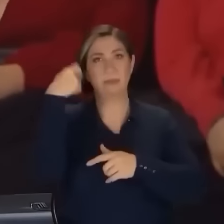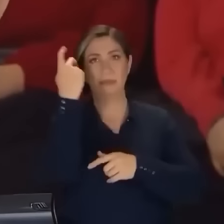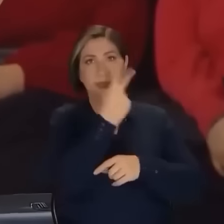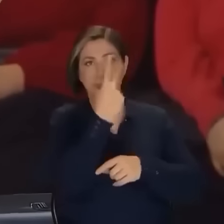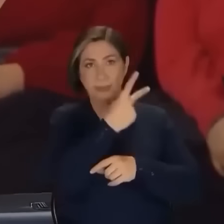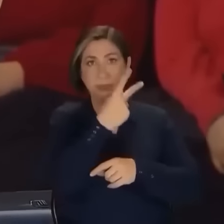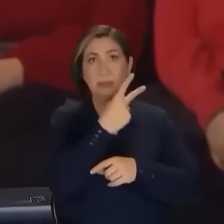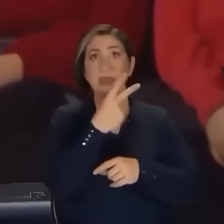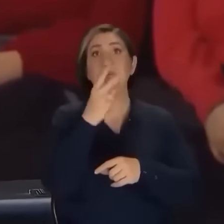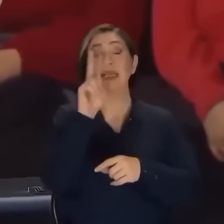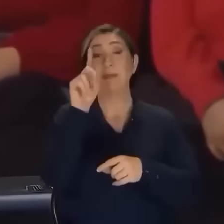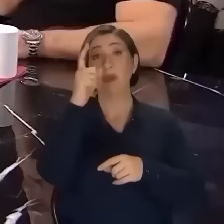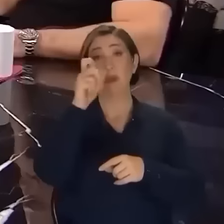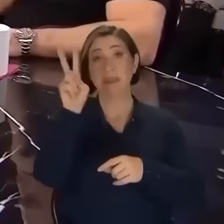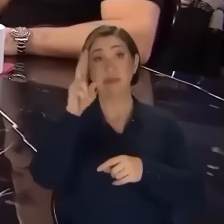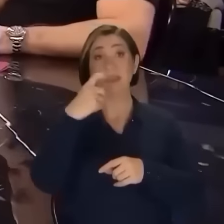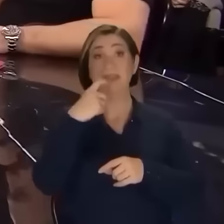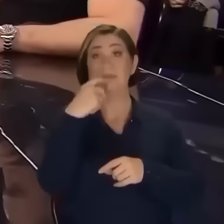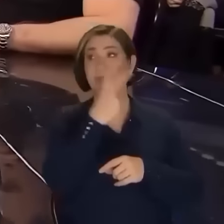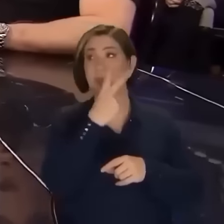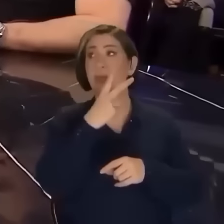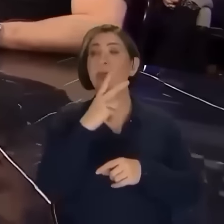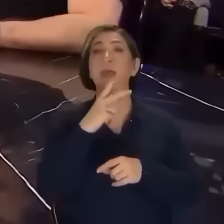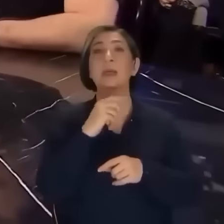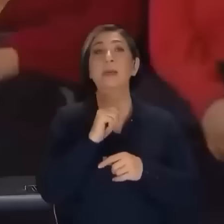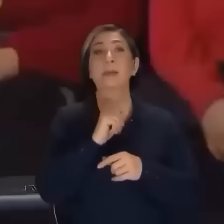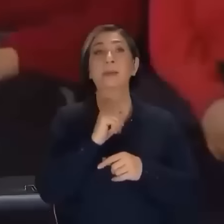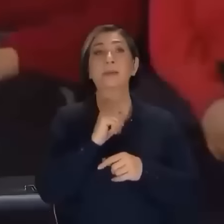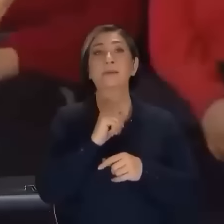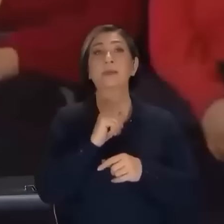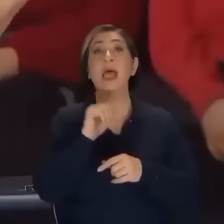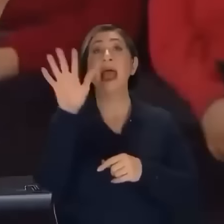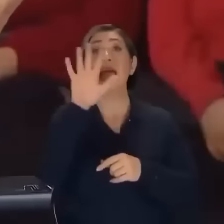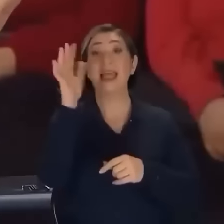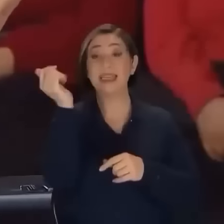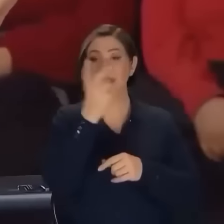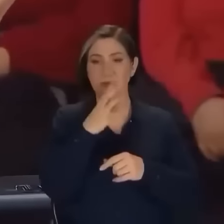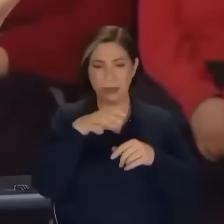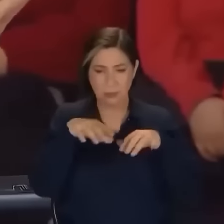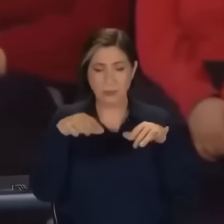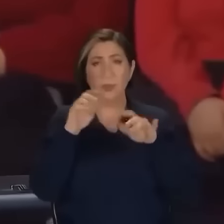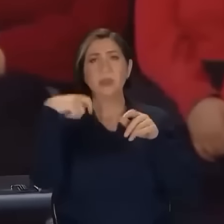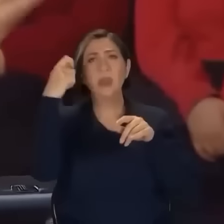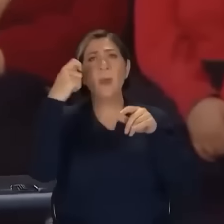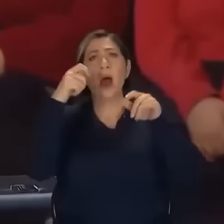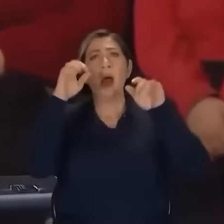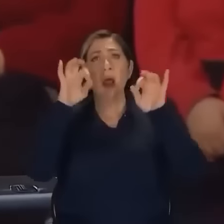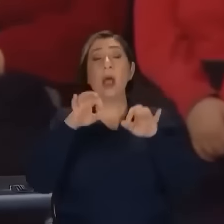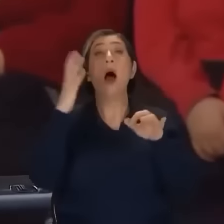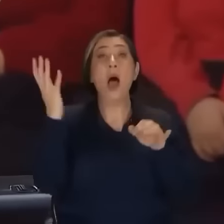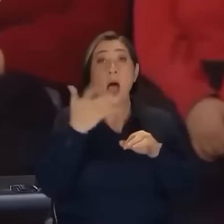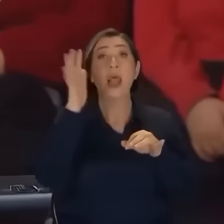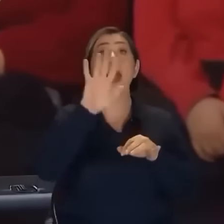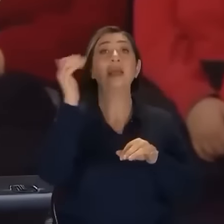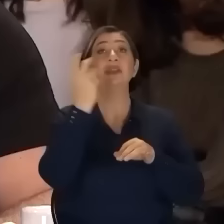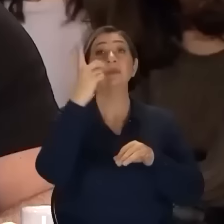ki 20'li yılların filmi 1920'lerin 50 kişilik bir sinemada oynuyor ve hala 50